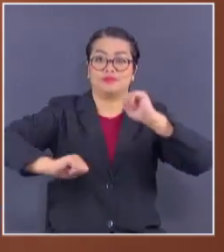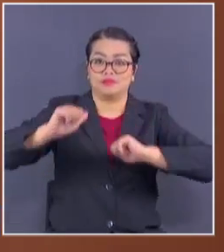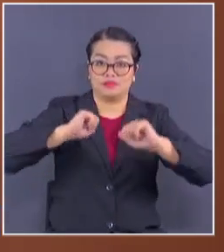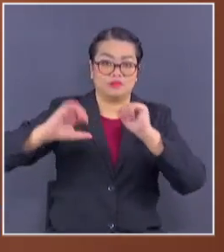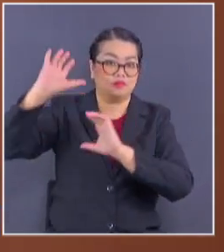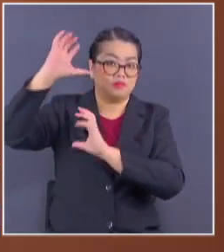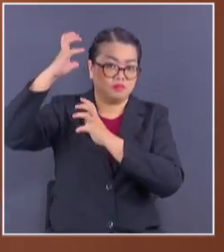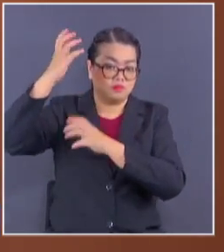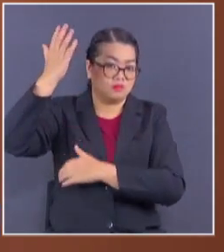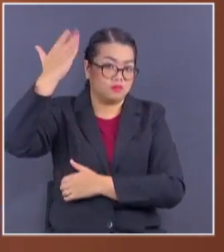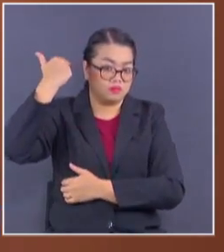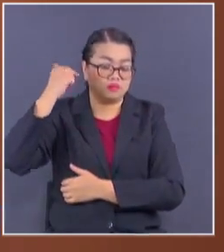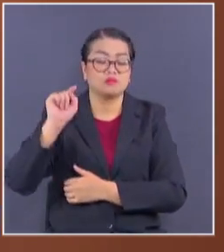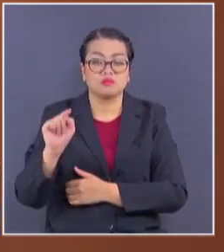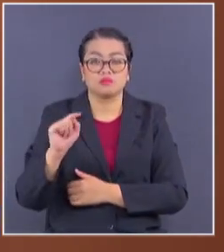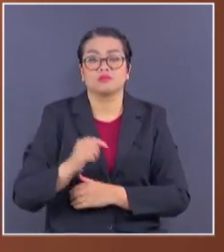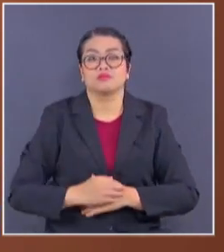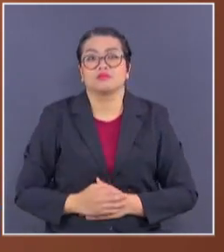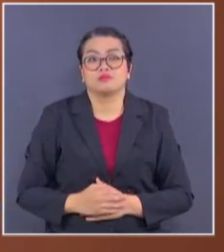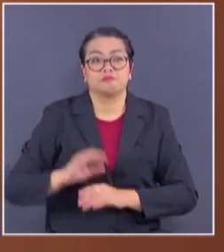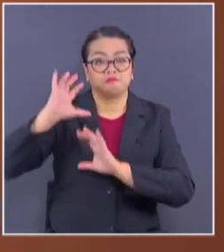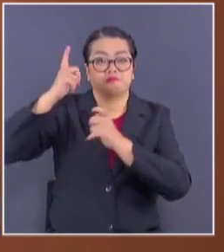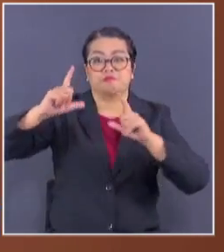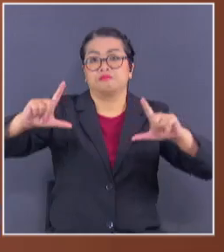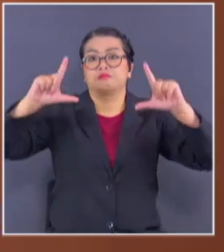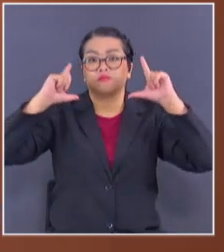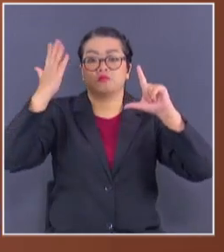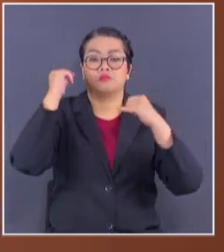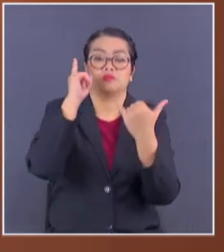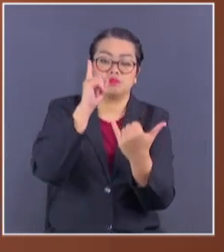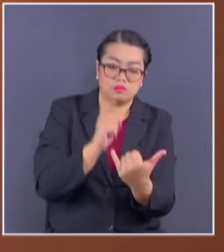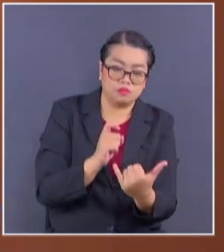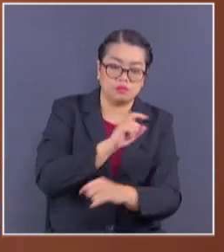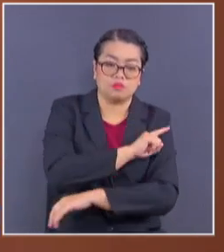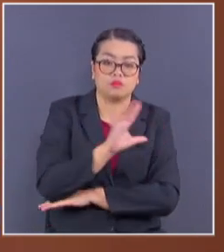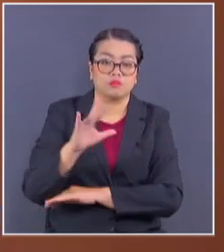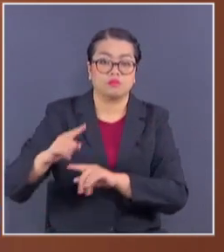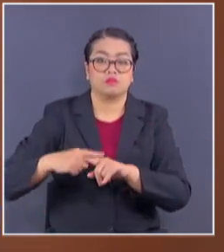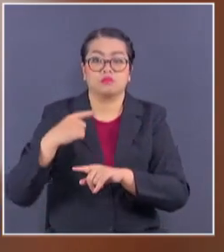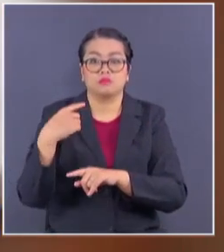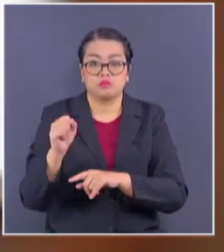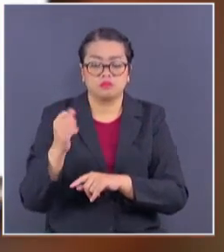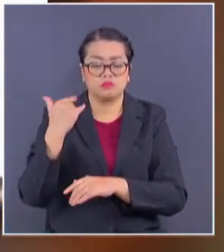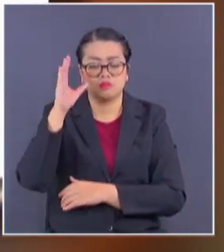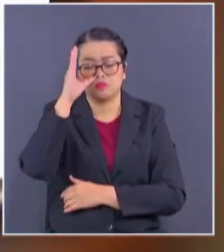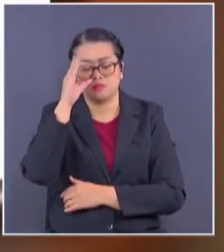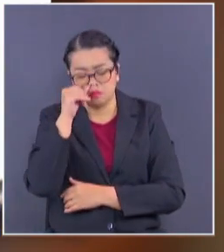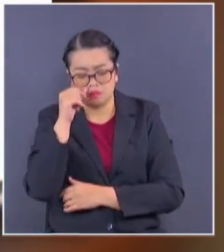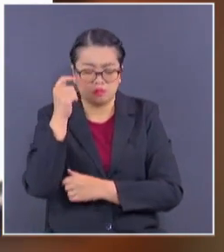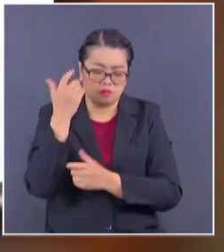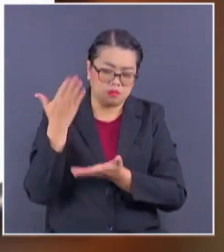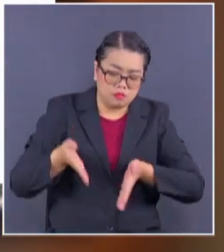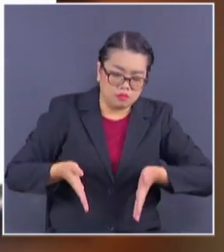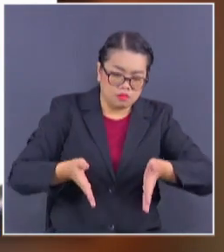พยนตร์บางกระจันปี2543ซึ่งได้เสียชีวิตลงเมื่อวานนี้5ตุลาคมหลังวูบหมดสติขณะขุดลอกดิน